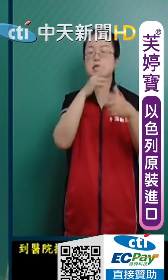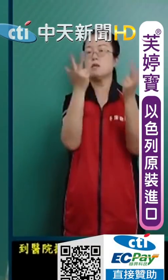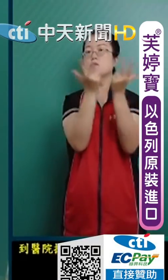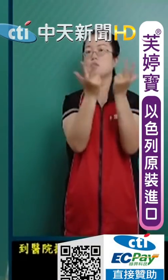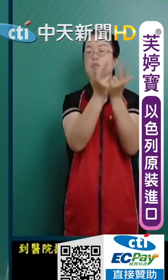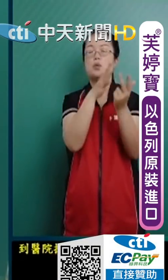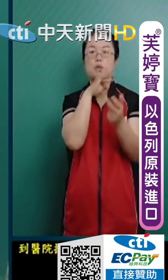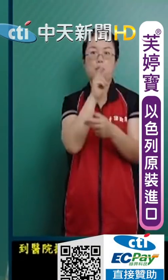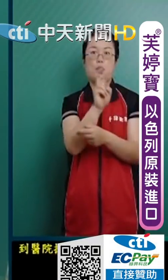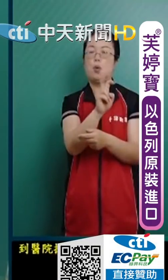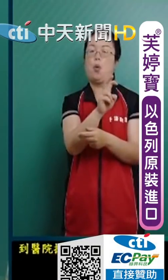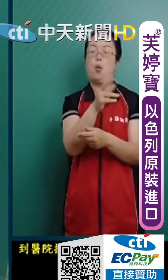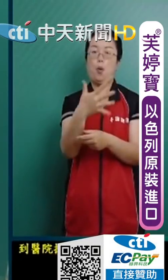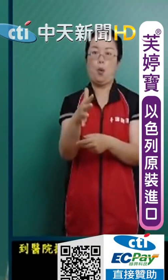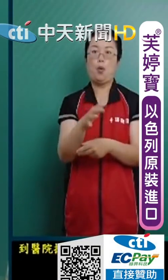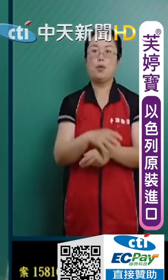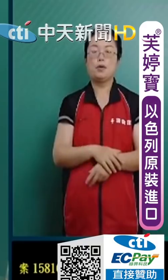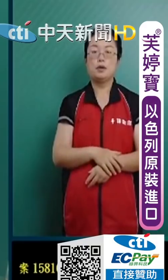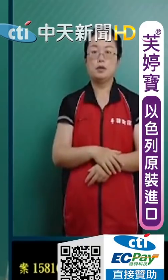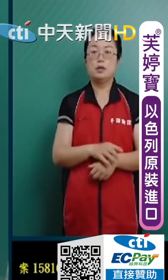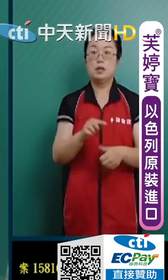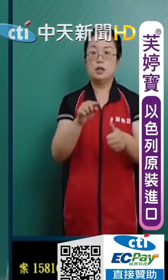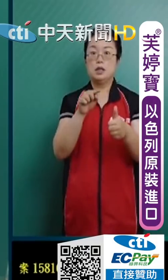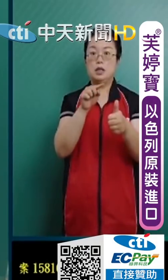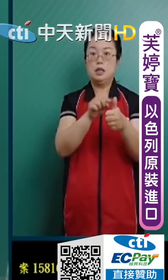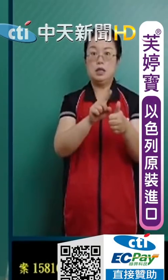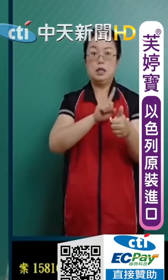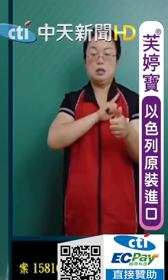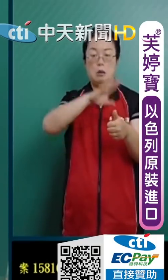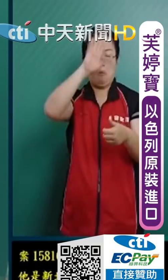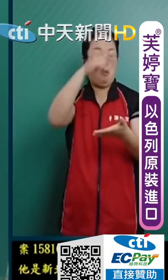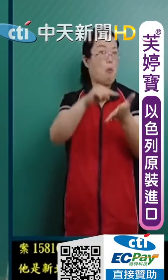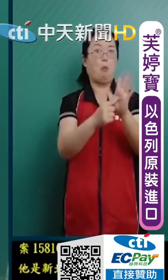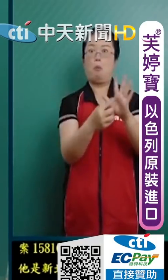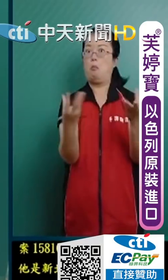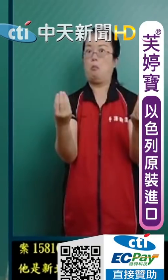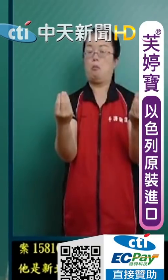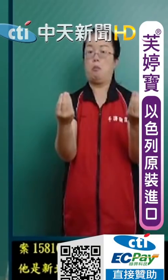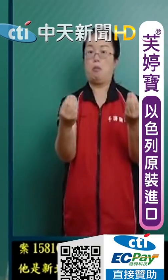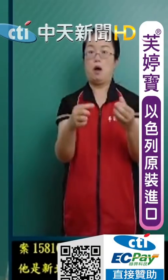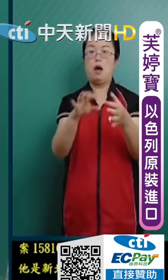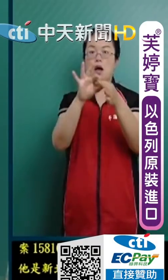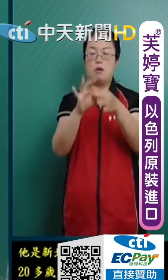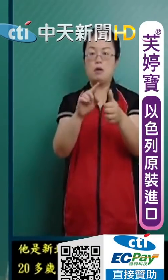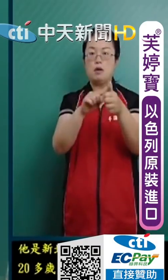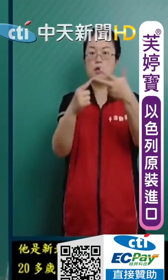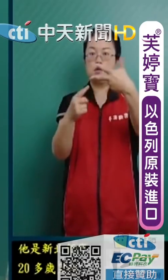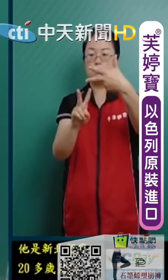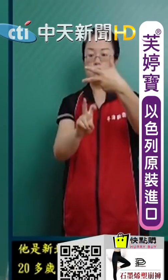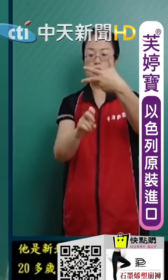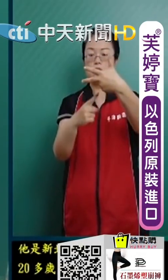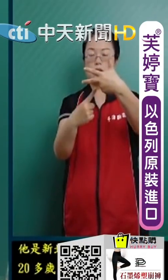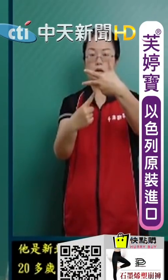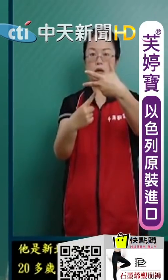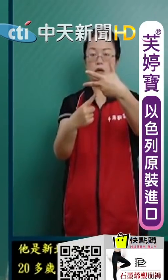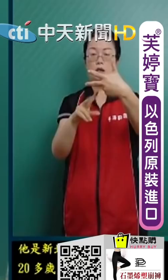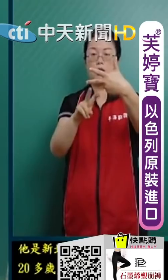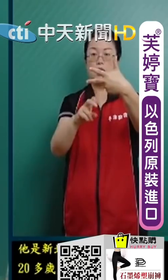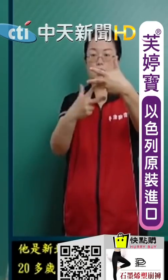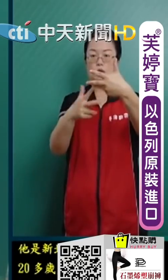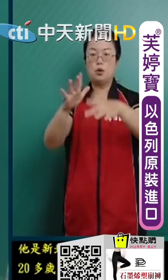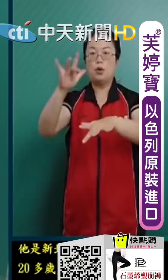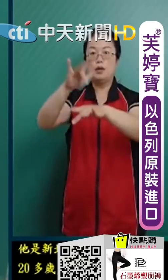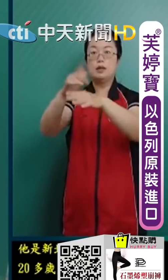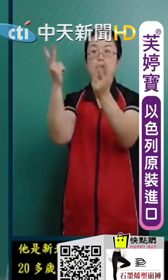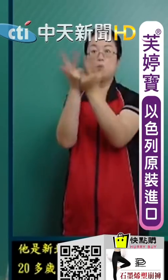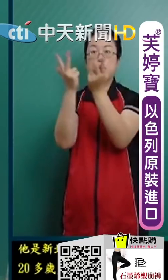案，20多岁的男性，那他是本身是无症状的，那因为在7月27呢曾在北部接触我们新北的